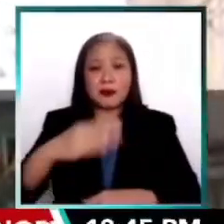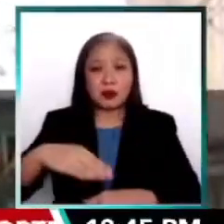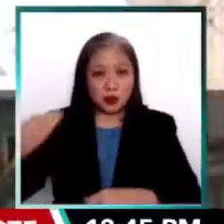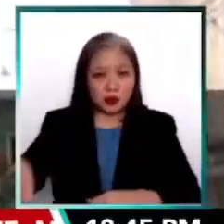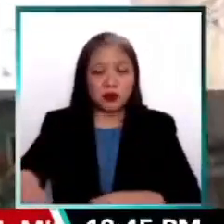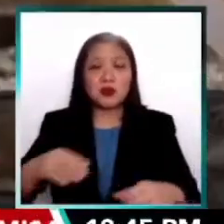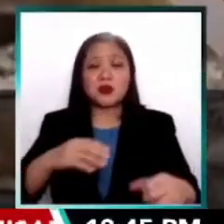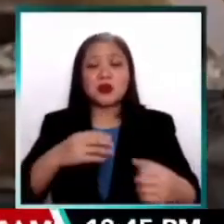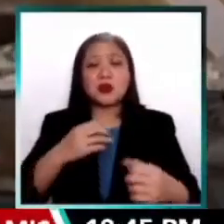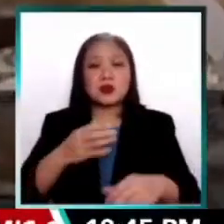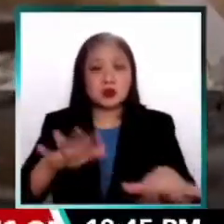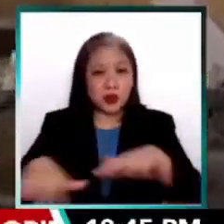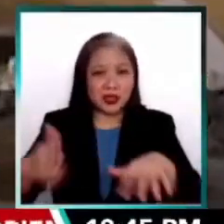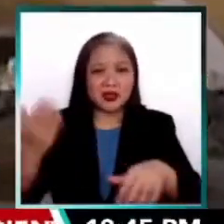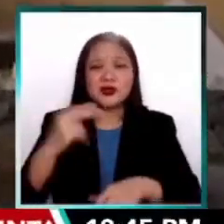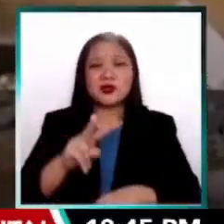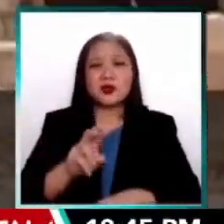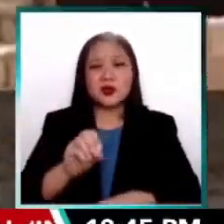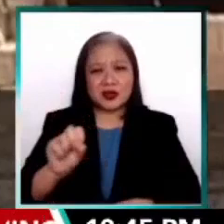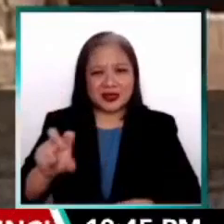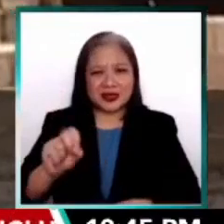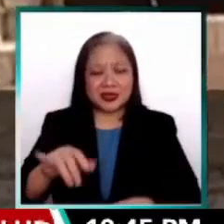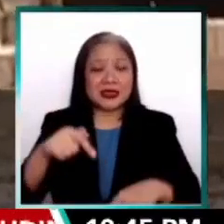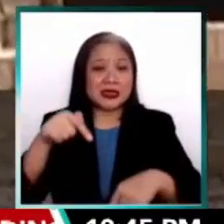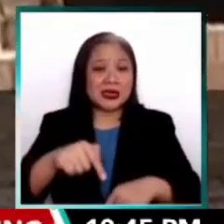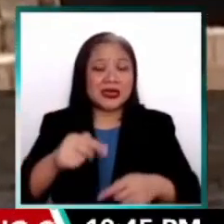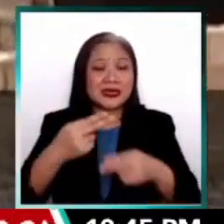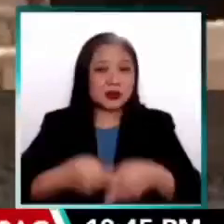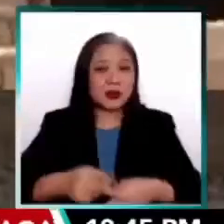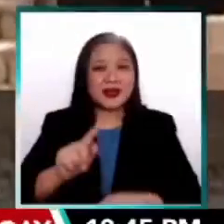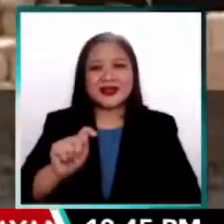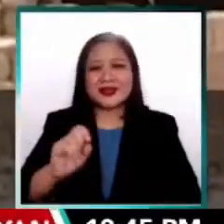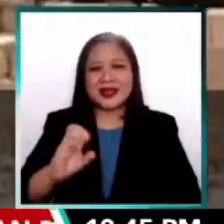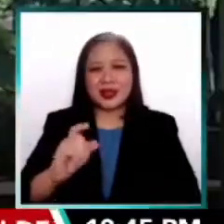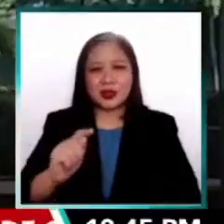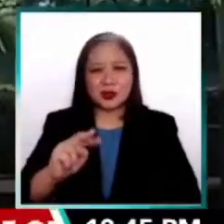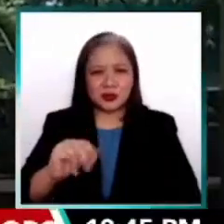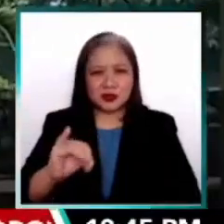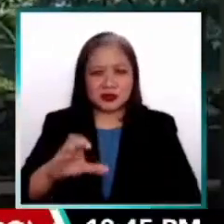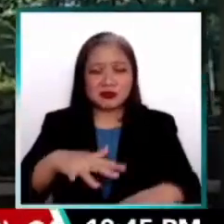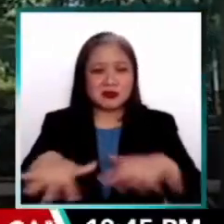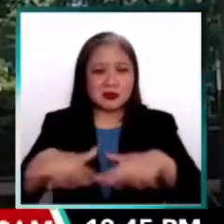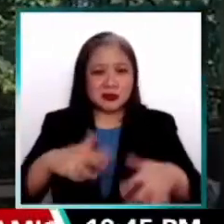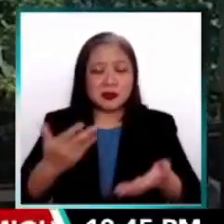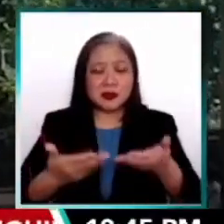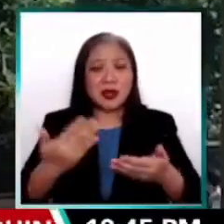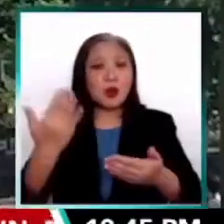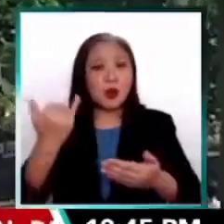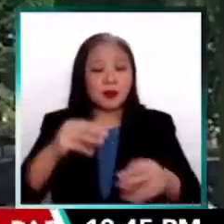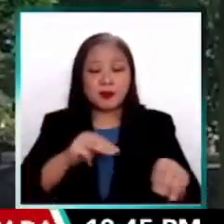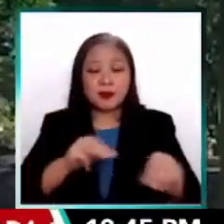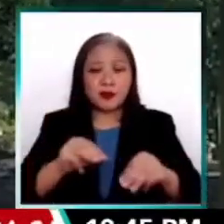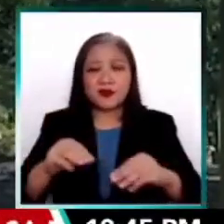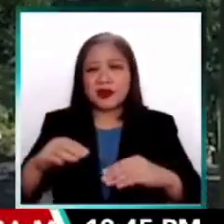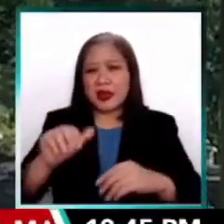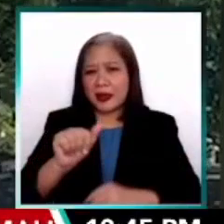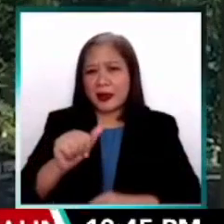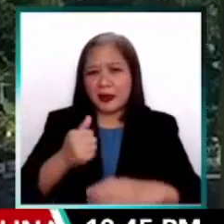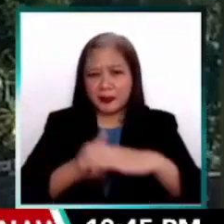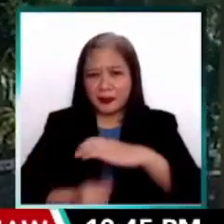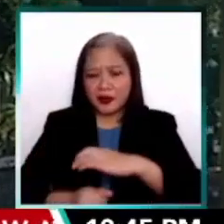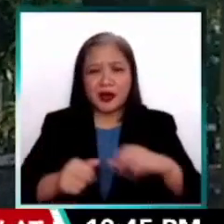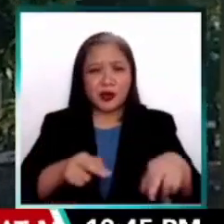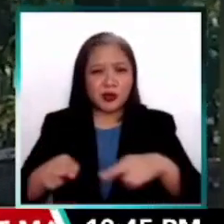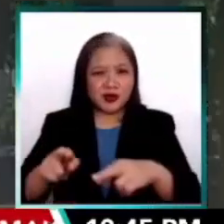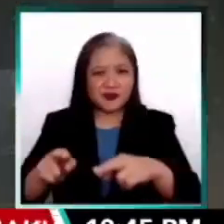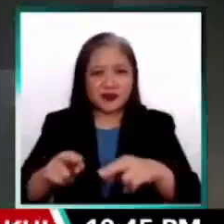2013. Isa po itong tectonic earthquake na posibleng idinulot ng pagkilos ng Abra River Fault. Naramdaman din ang lindol